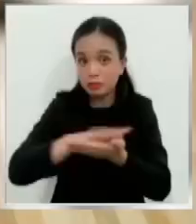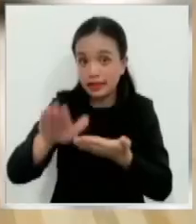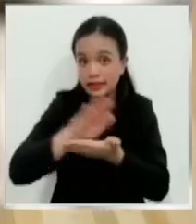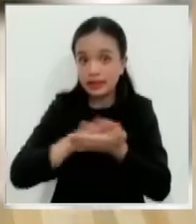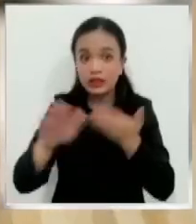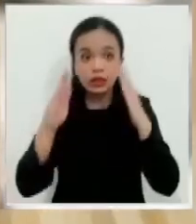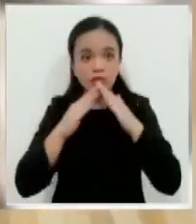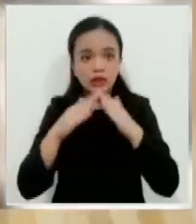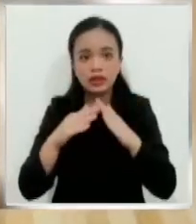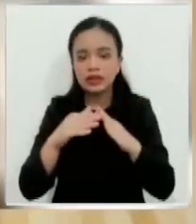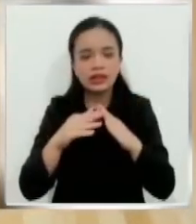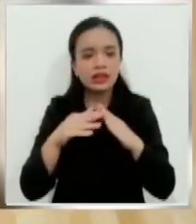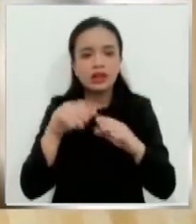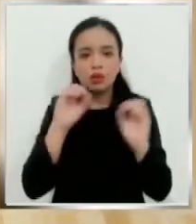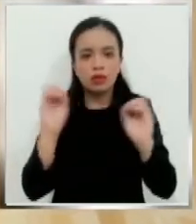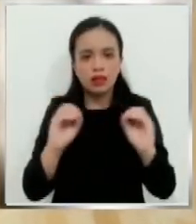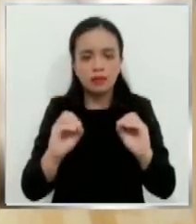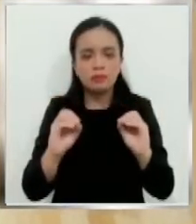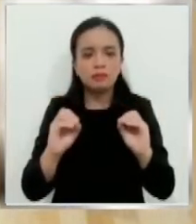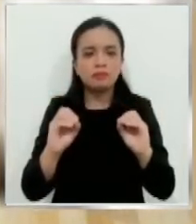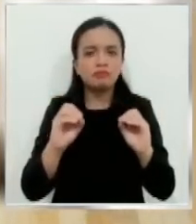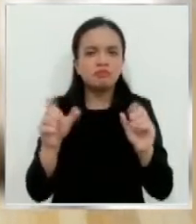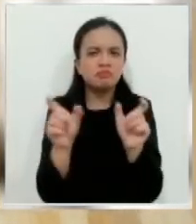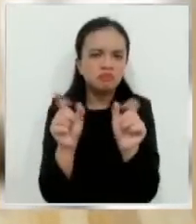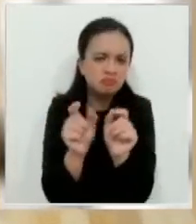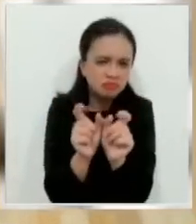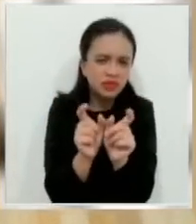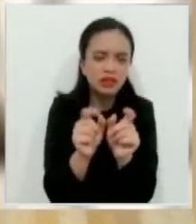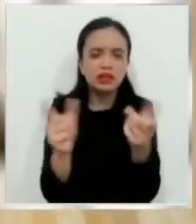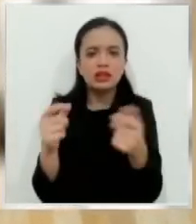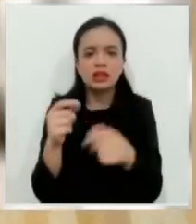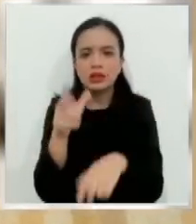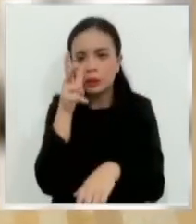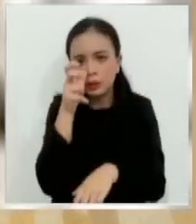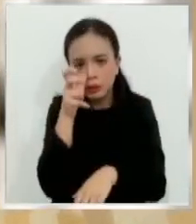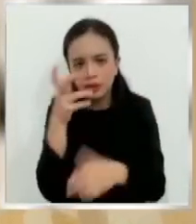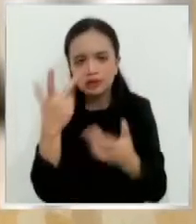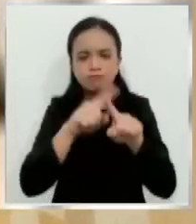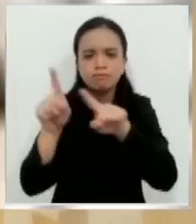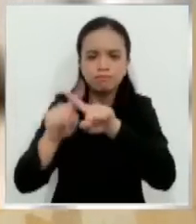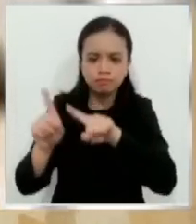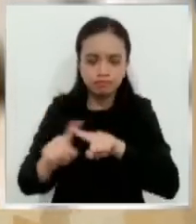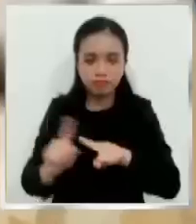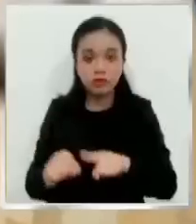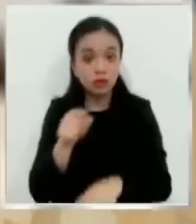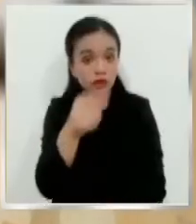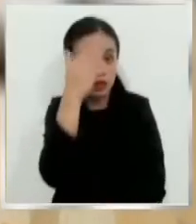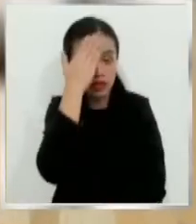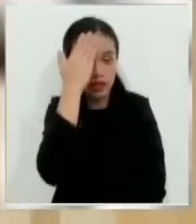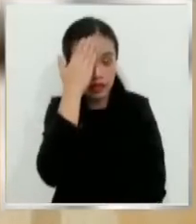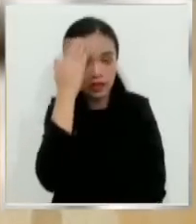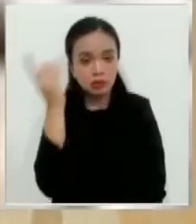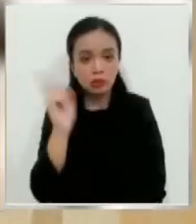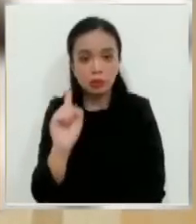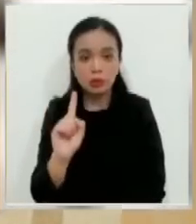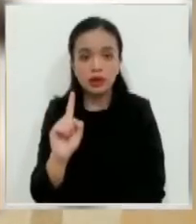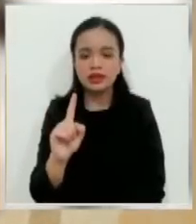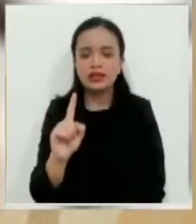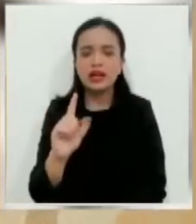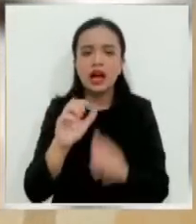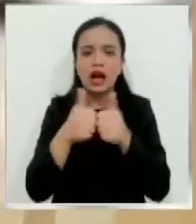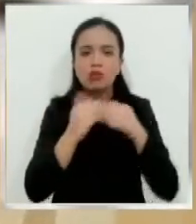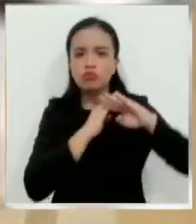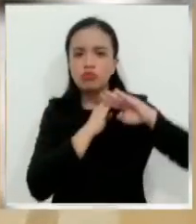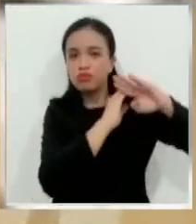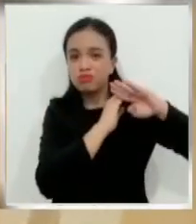ito pamamahaya ng mga ipis, langgam at anay na siyang prey ng mga alupihan. Alam niyo ba na mabisa ring repellent o pangontra sa mga alupihan